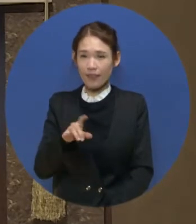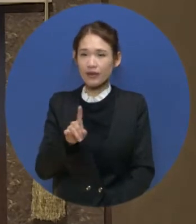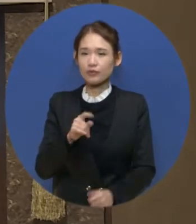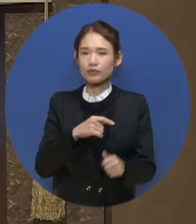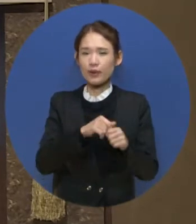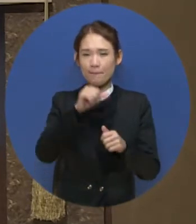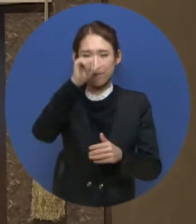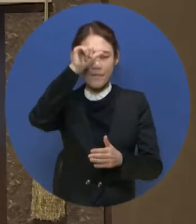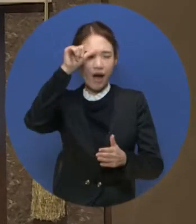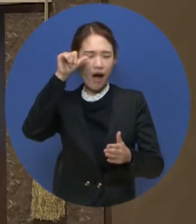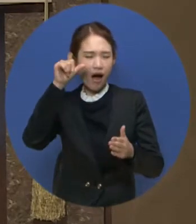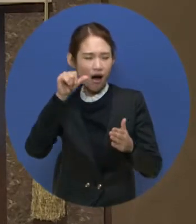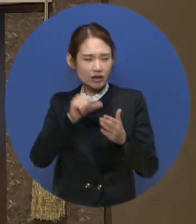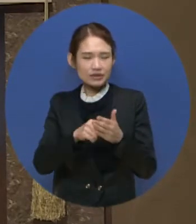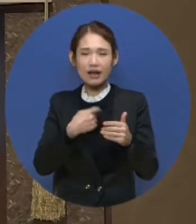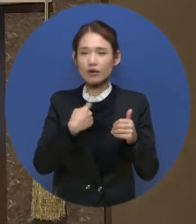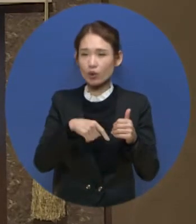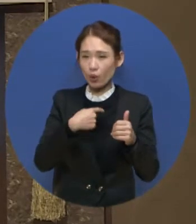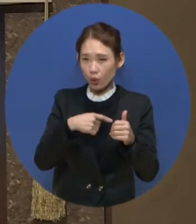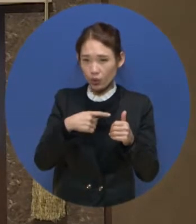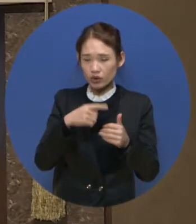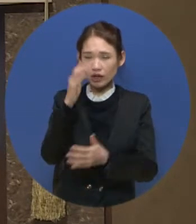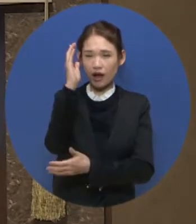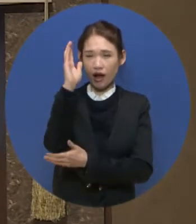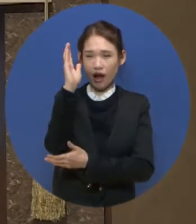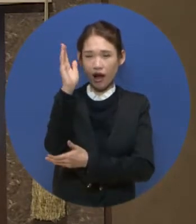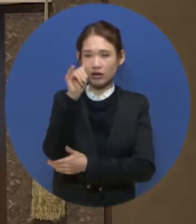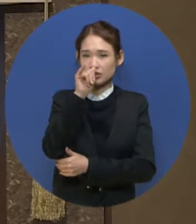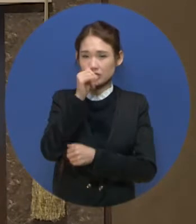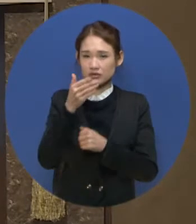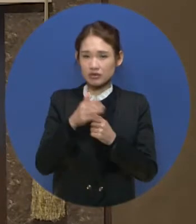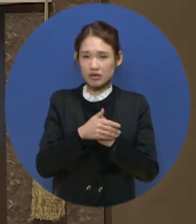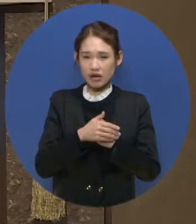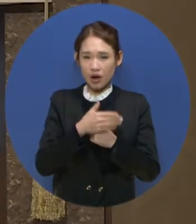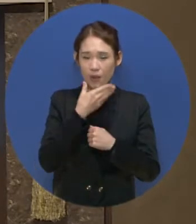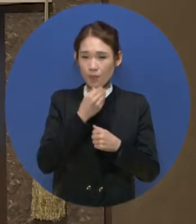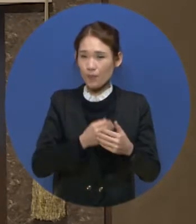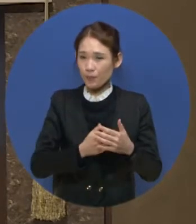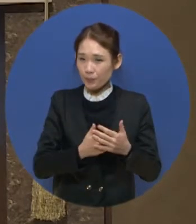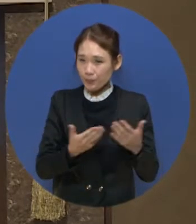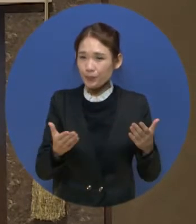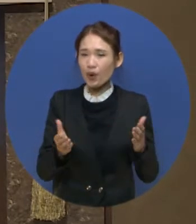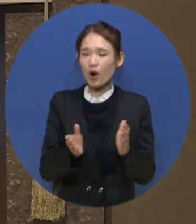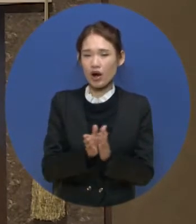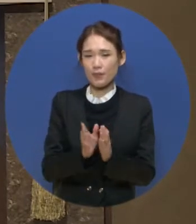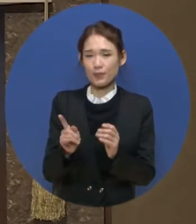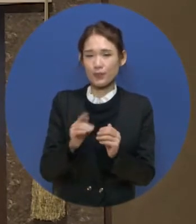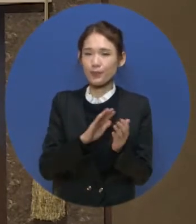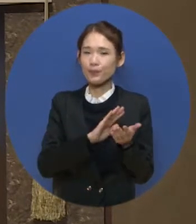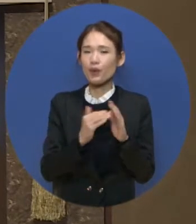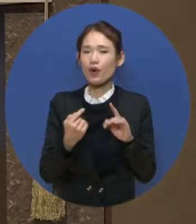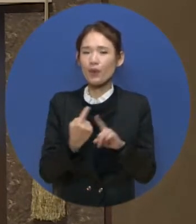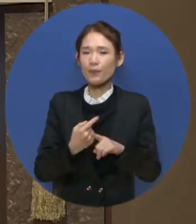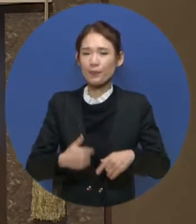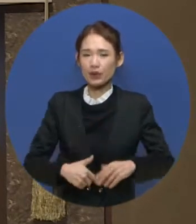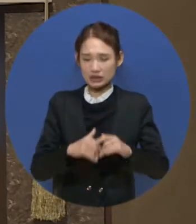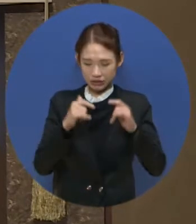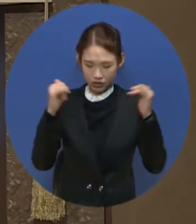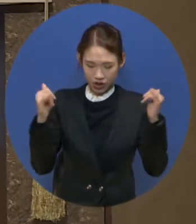이렇게 강좌를 개설을 했었어요. 그런데 네. 저희 복지관에 이제 변화를 주어서 지역사회에 있는